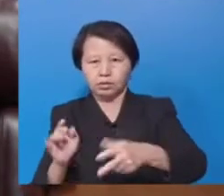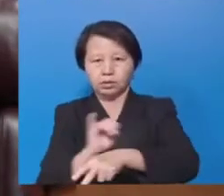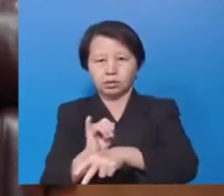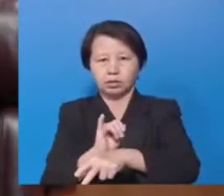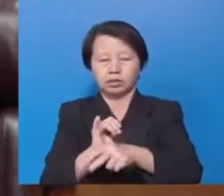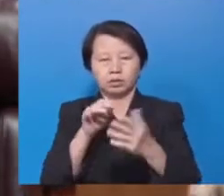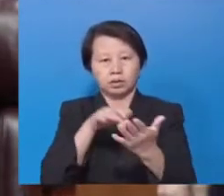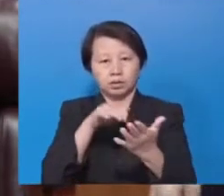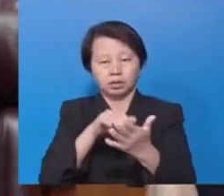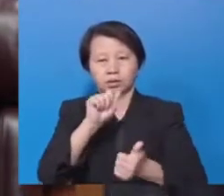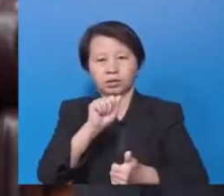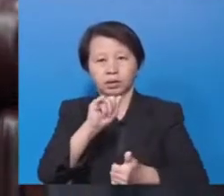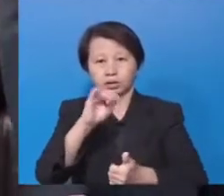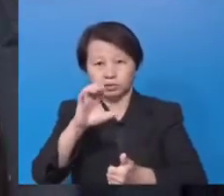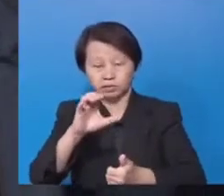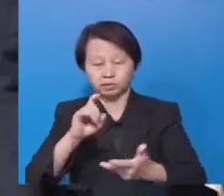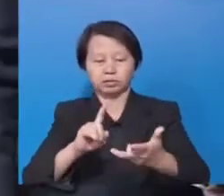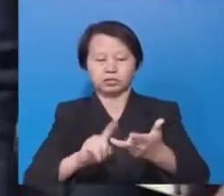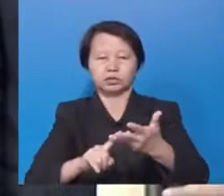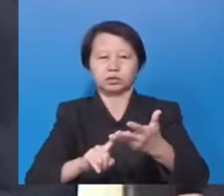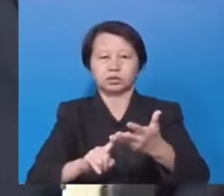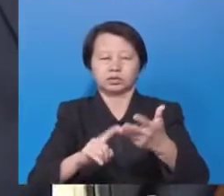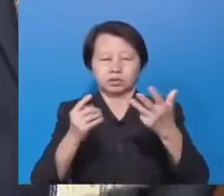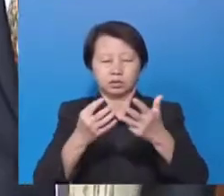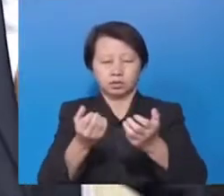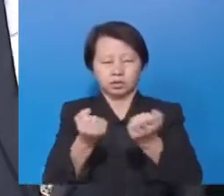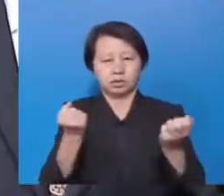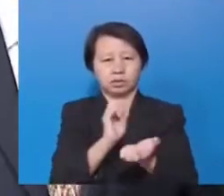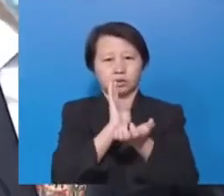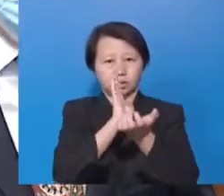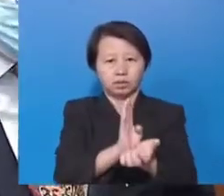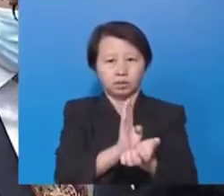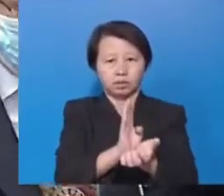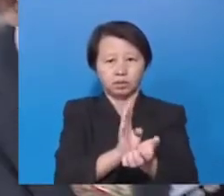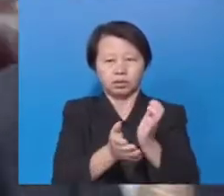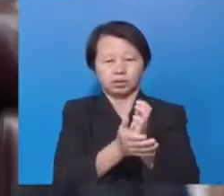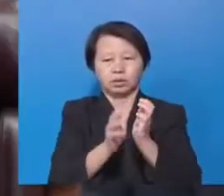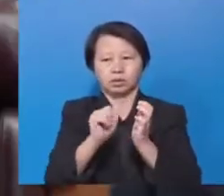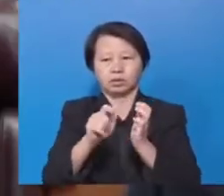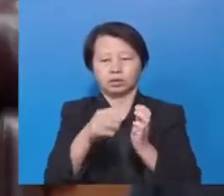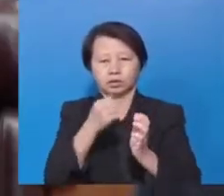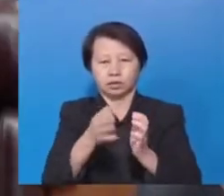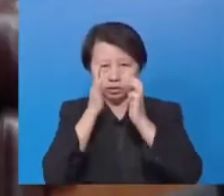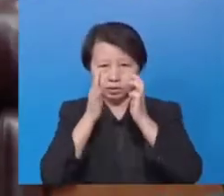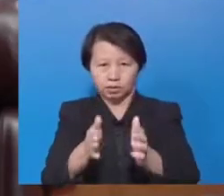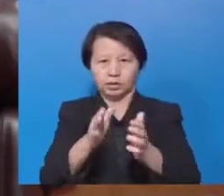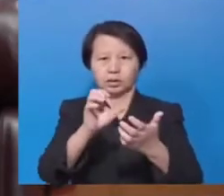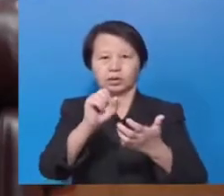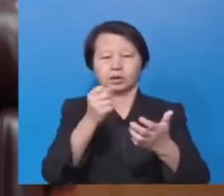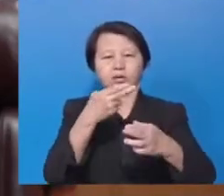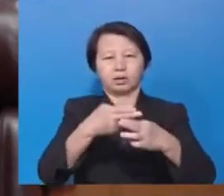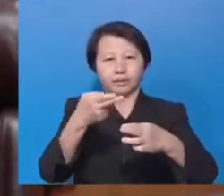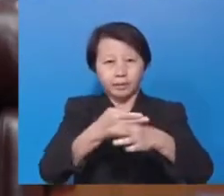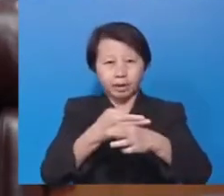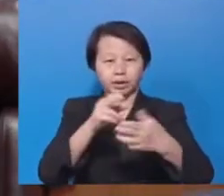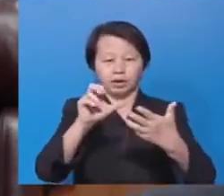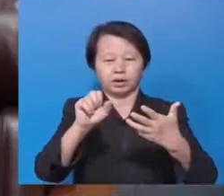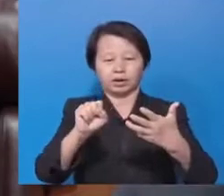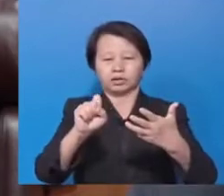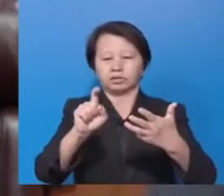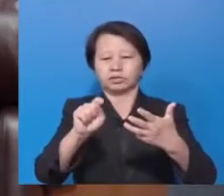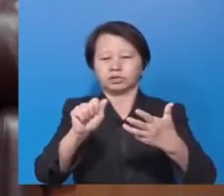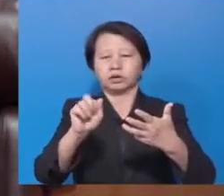industri Academia easy dan juga scholarship Thailand attraction and retention atau pesta